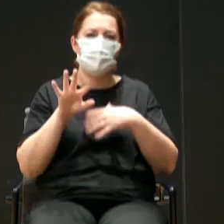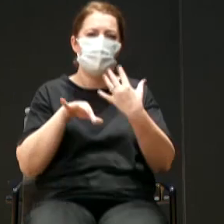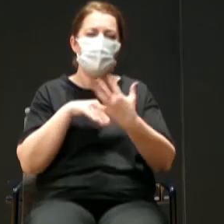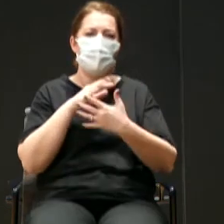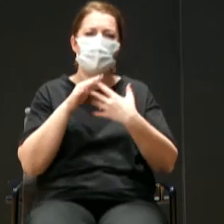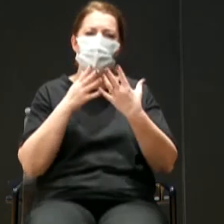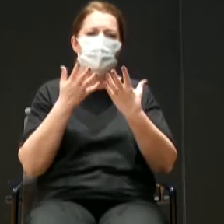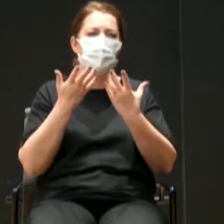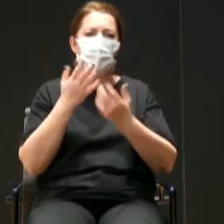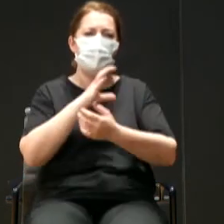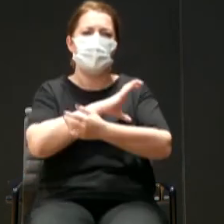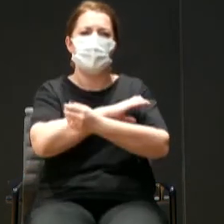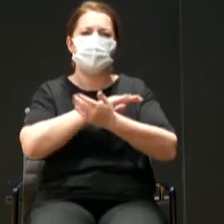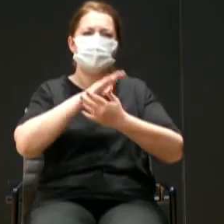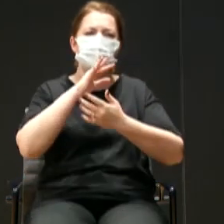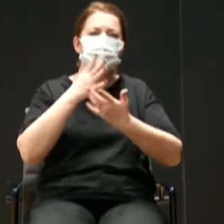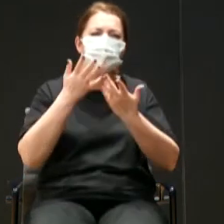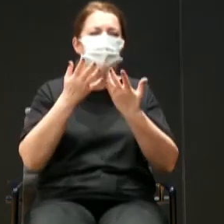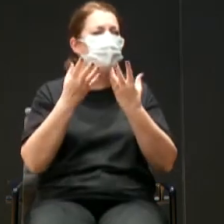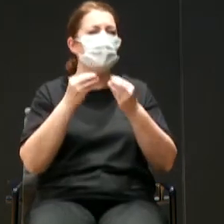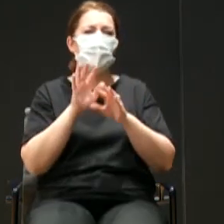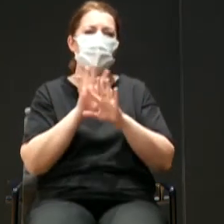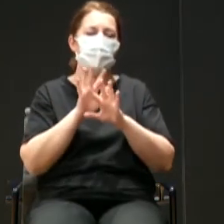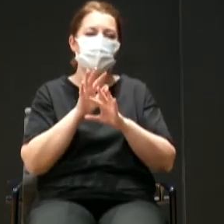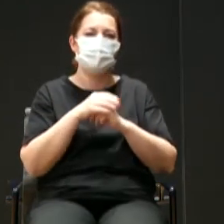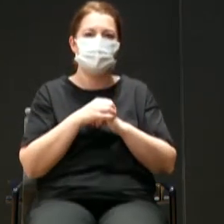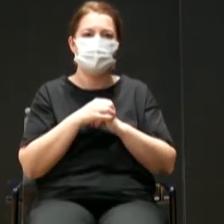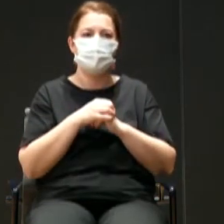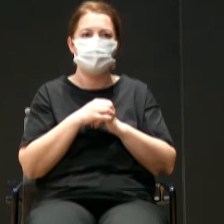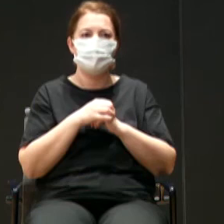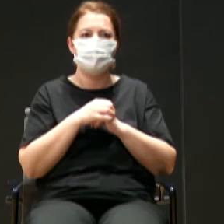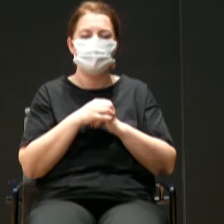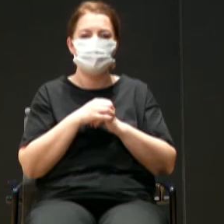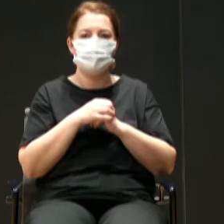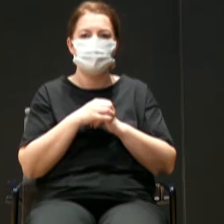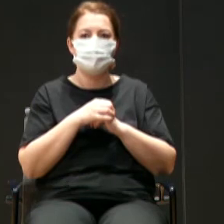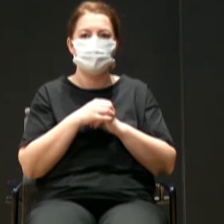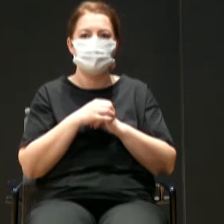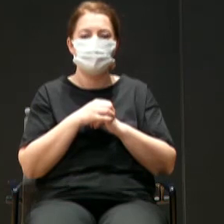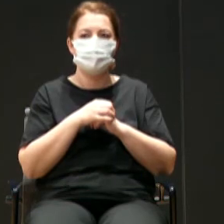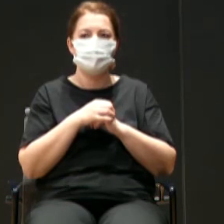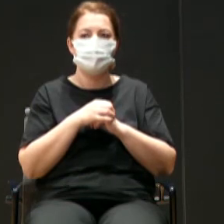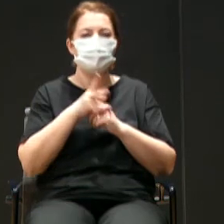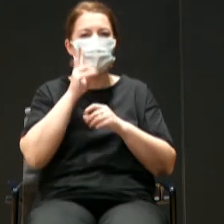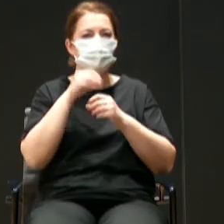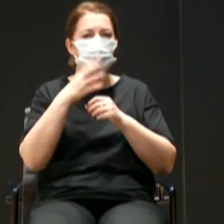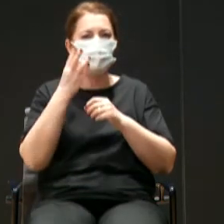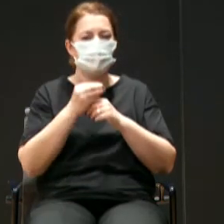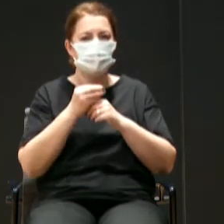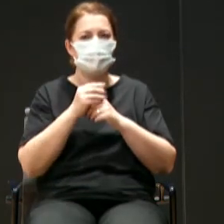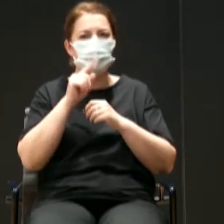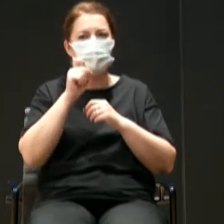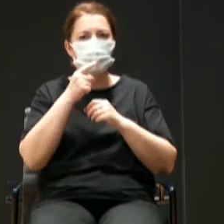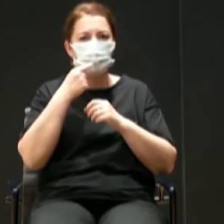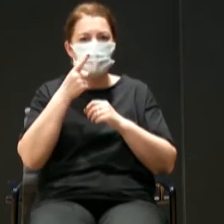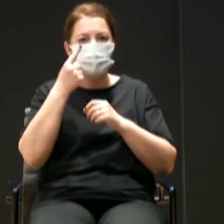böyle tansiyonu yükseltici hale geliyor ve istemediğimiz şeylere sebebiyet verir diye endişe ediyorum. Bu sebeple son olarak soruyorum. Sizin